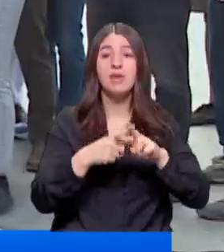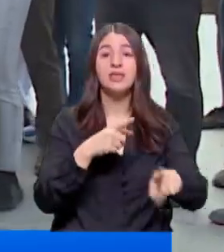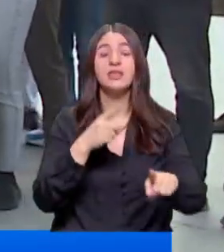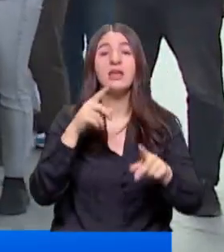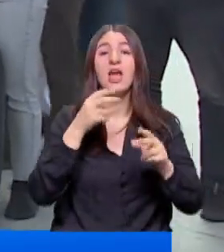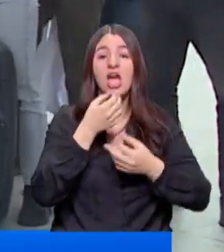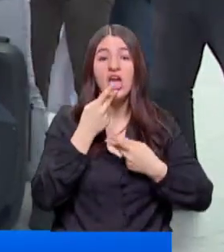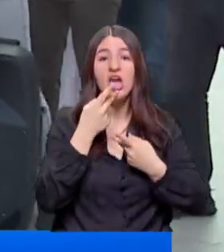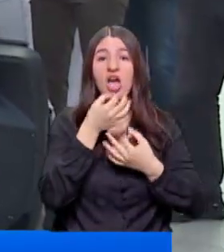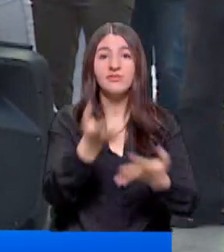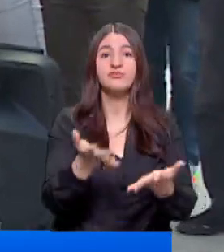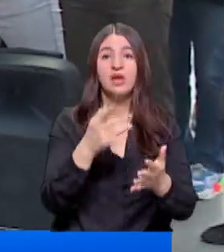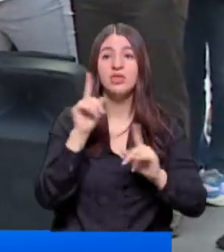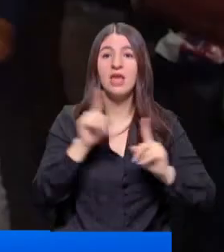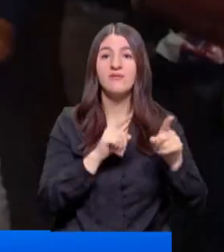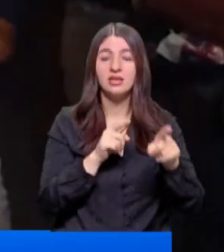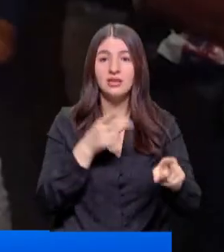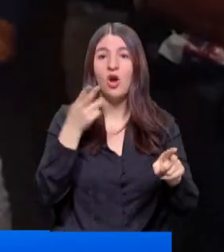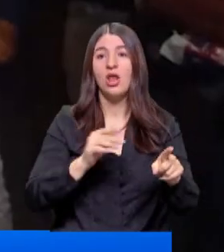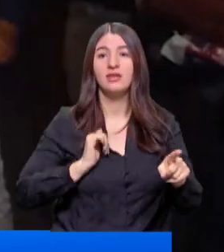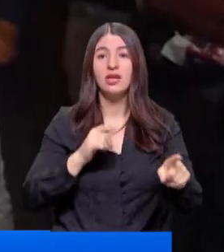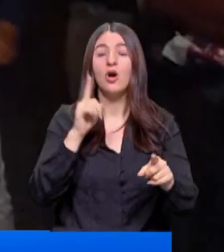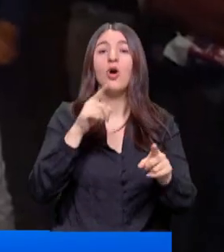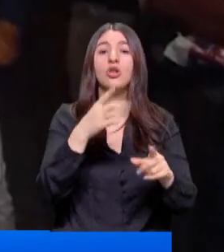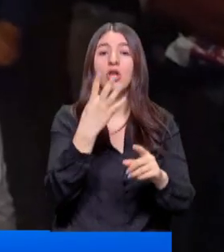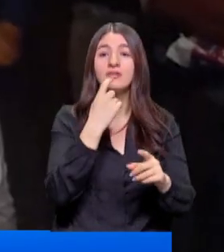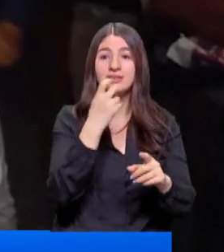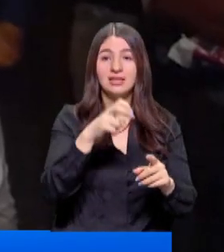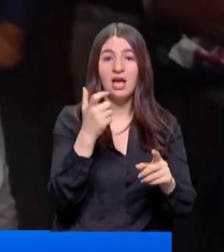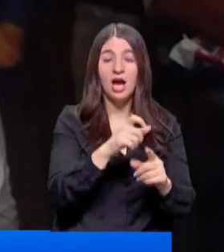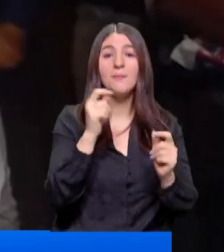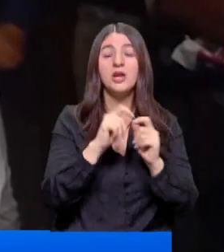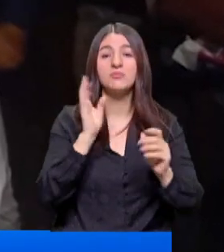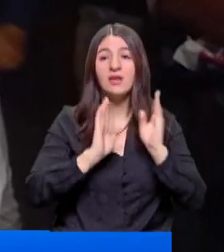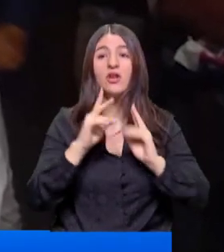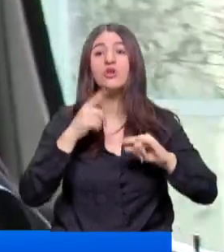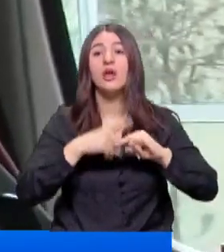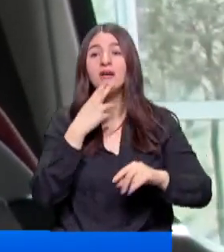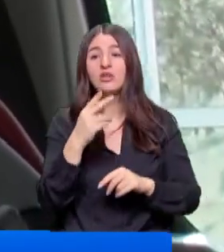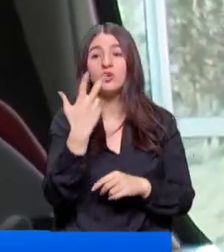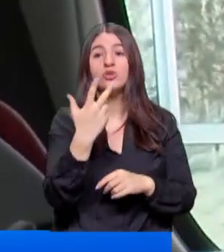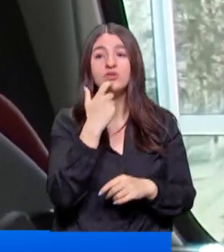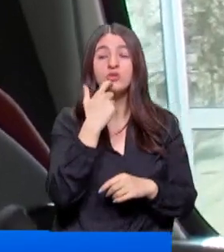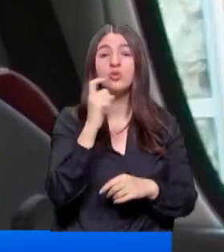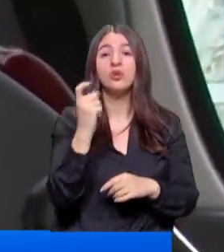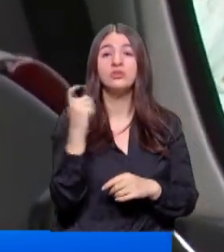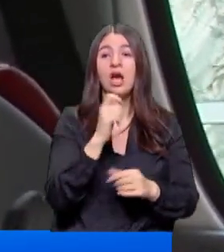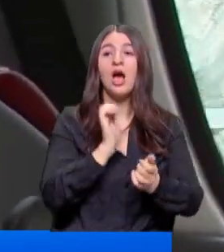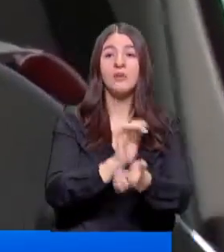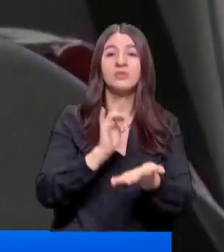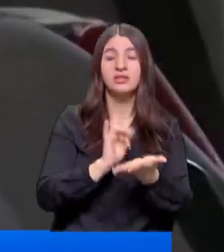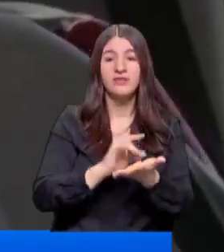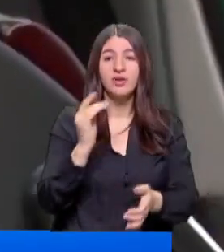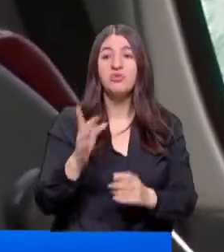çeyizine ifşa davasında 6 gazeteci yargılanıyordu Murat Ağır ile dört yıl 8 ay Barış Pehlivan ve Hülya akıllı çaysa üç yıl 9 ay hapis